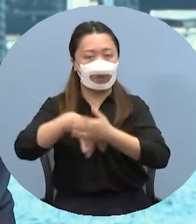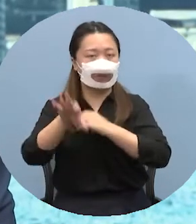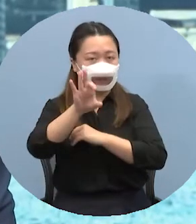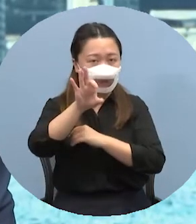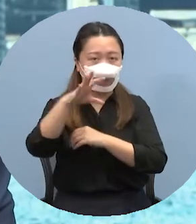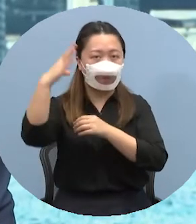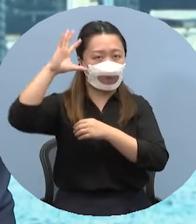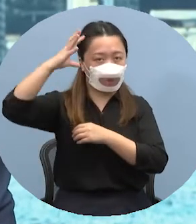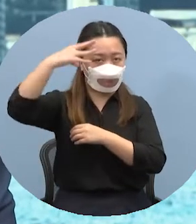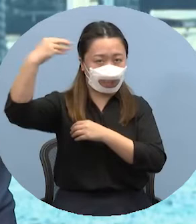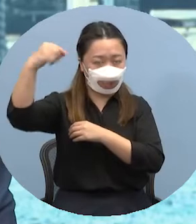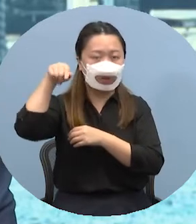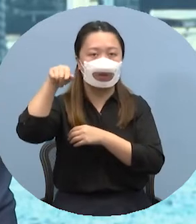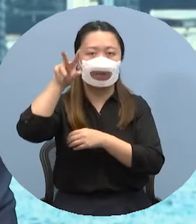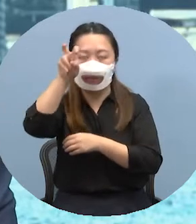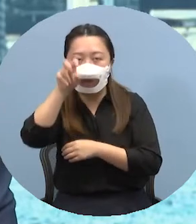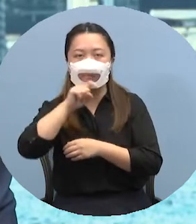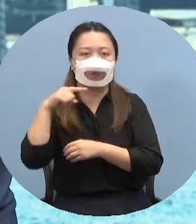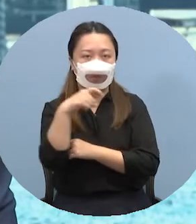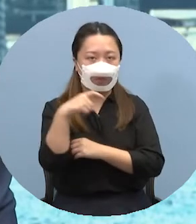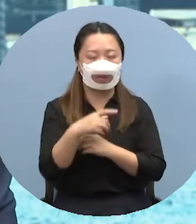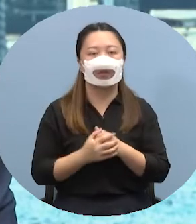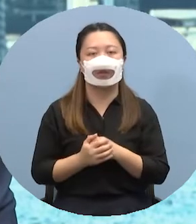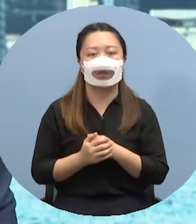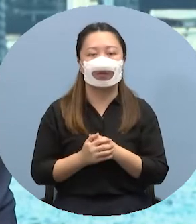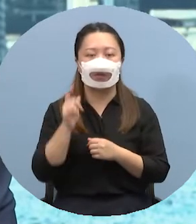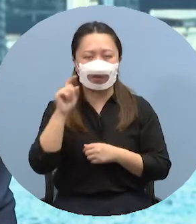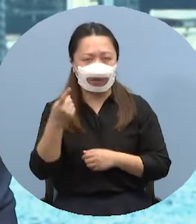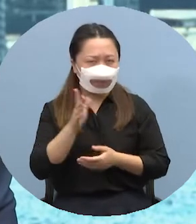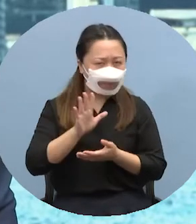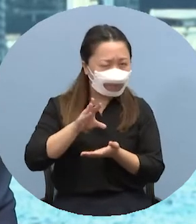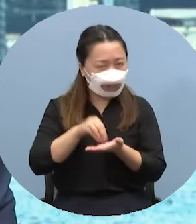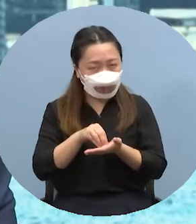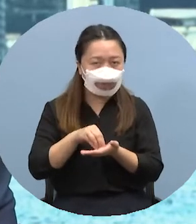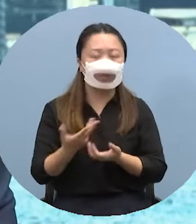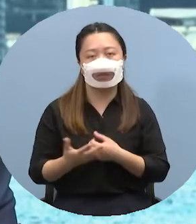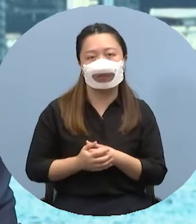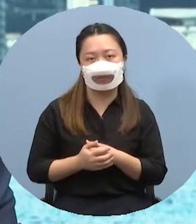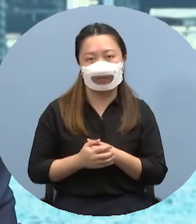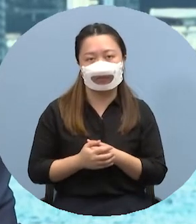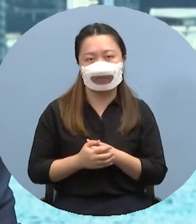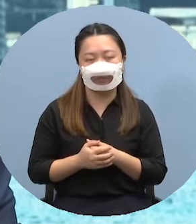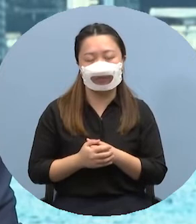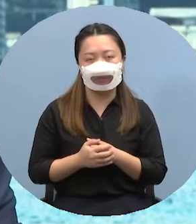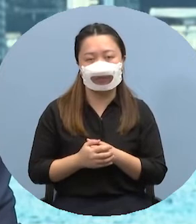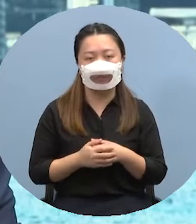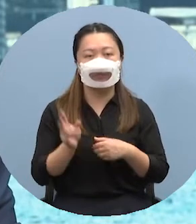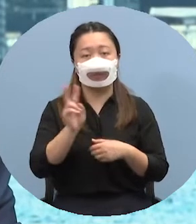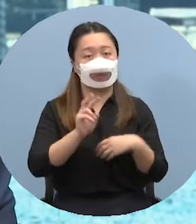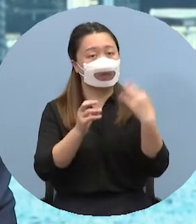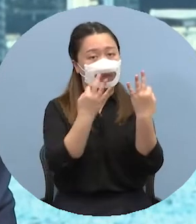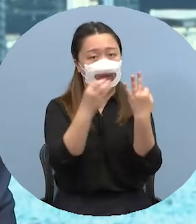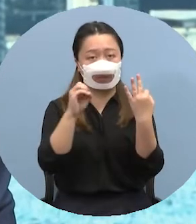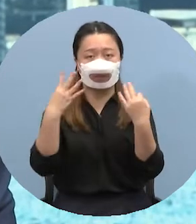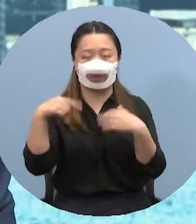嘅抽氣扇嗰度攞到嘅。咁另外有一個樣本咧係不確定，咁亦都喺3304呢